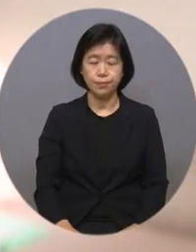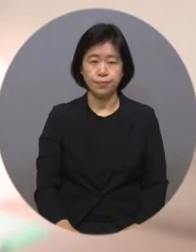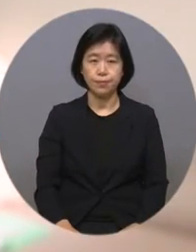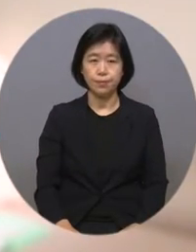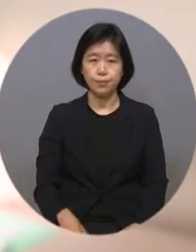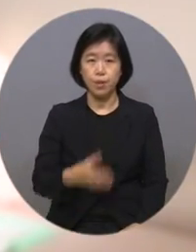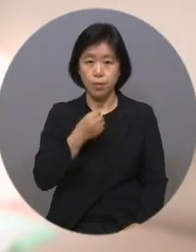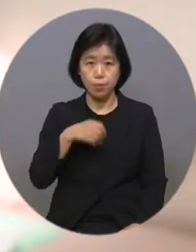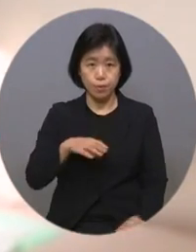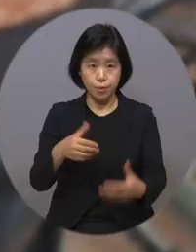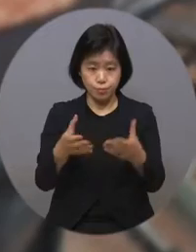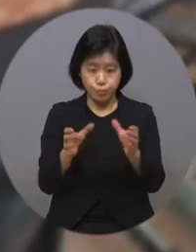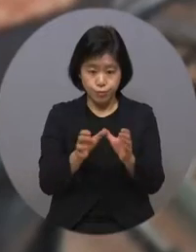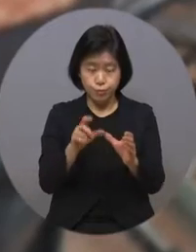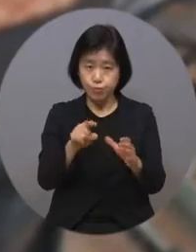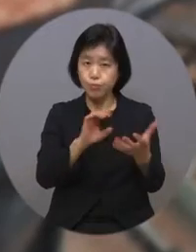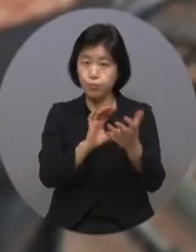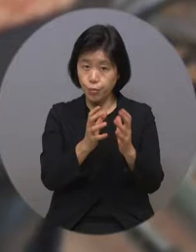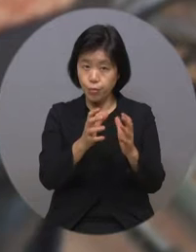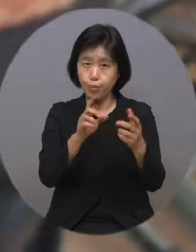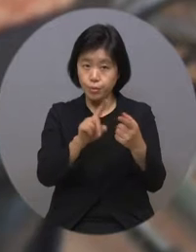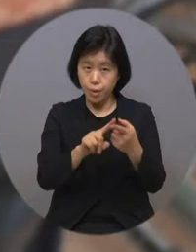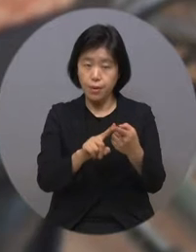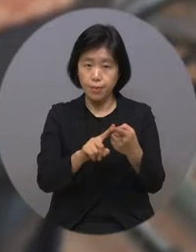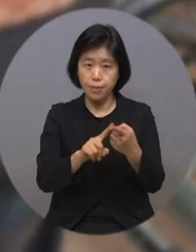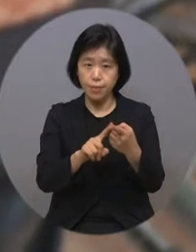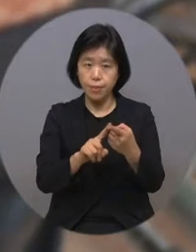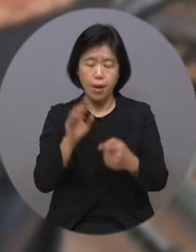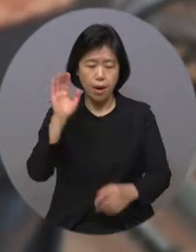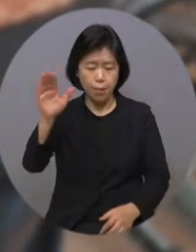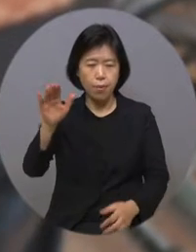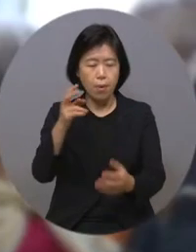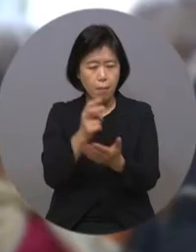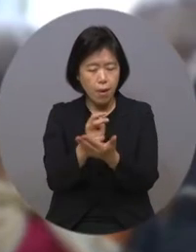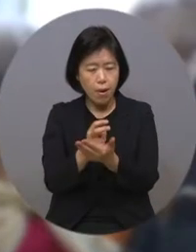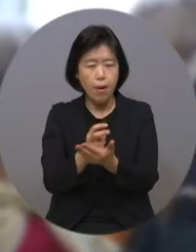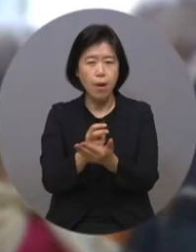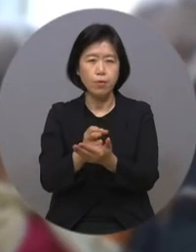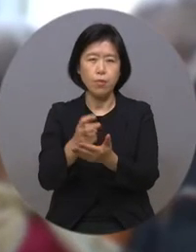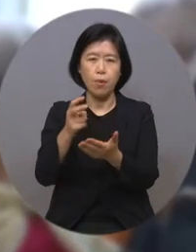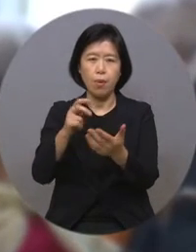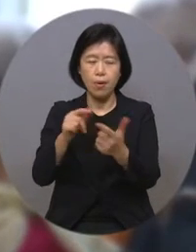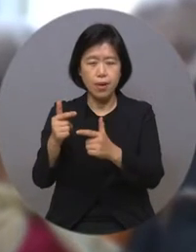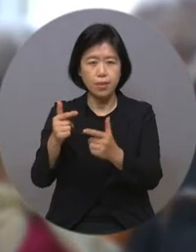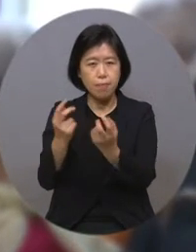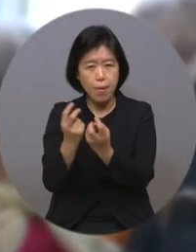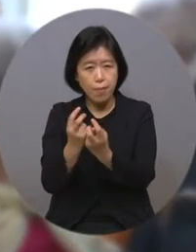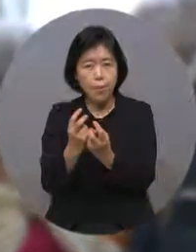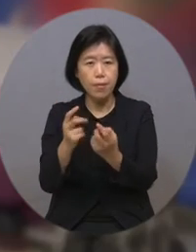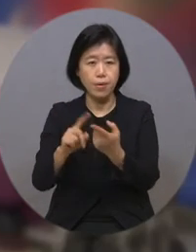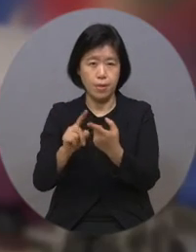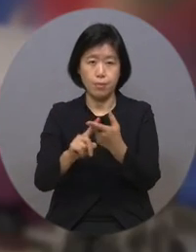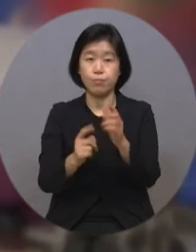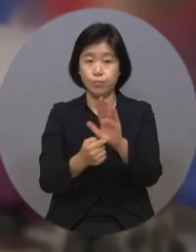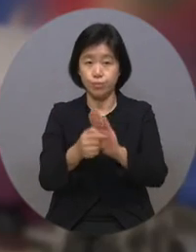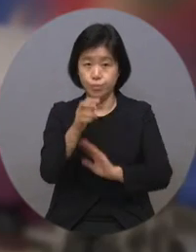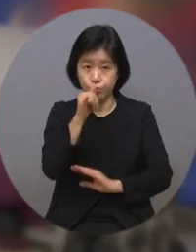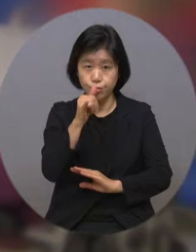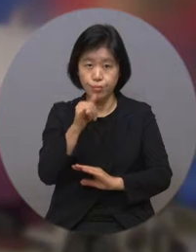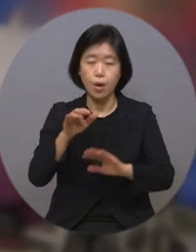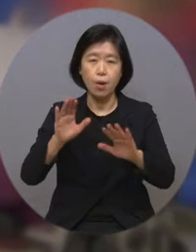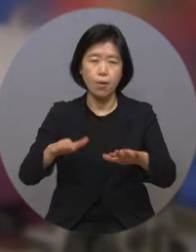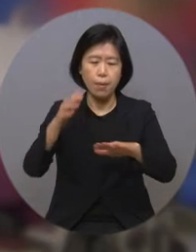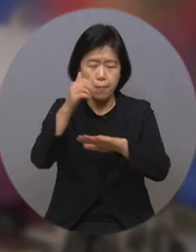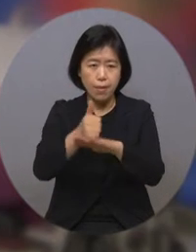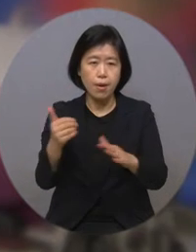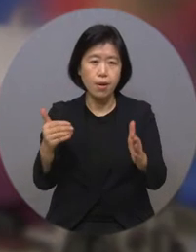보건복지부는 해당 논의 결과를 바탕으로 관련법과 고시 개정 작업을 진행하고 보험료율과 수가 등은 올해 연말까지